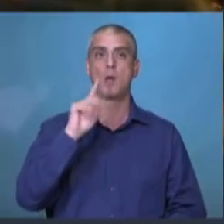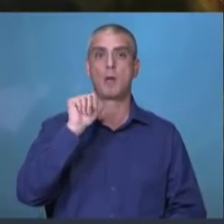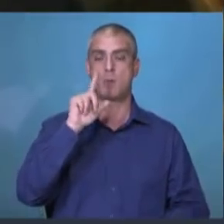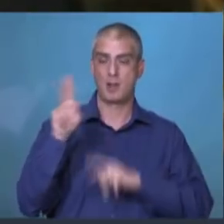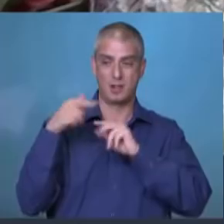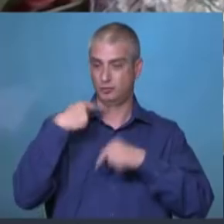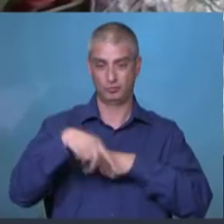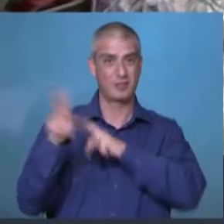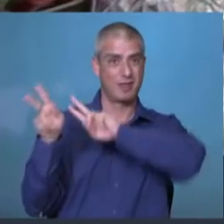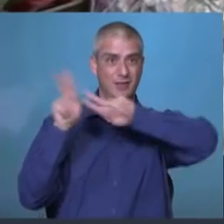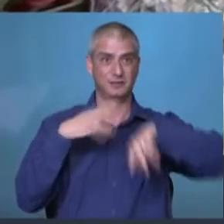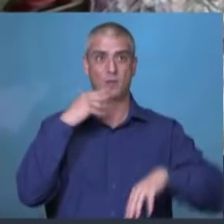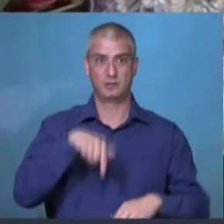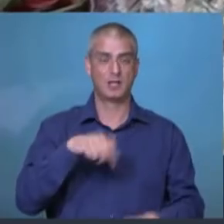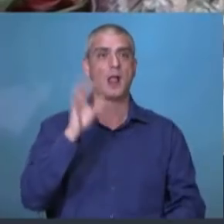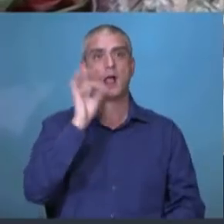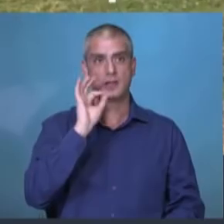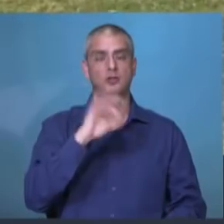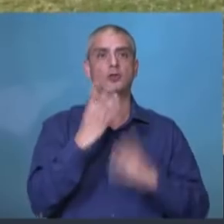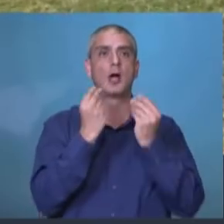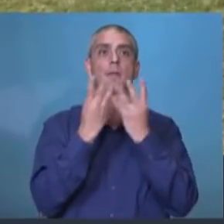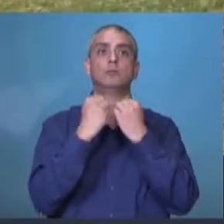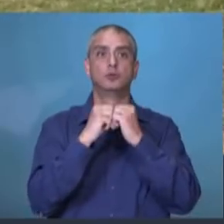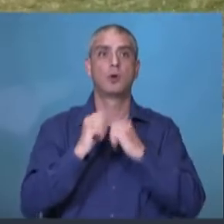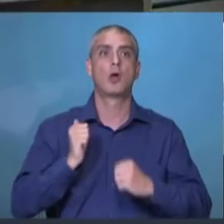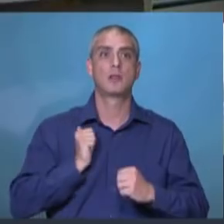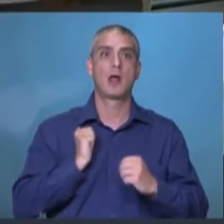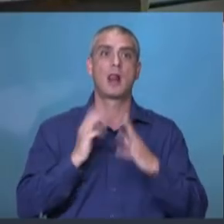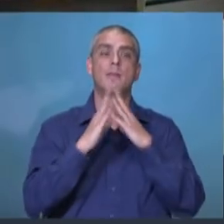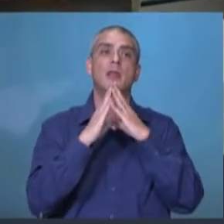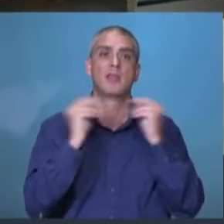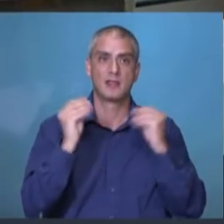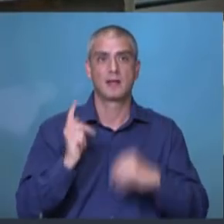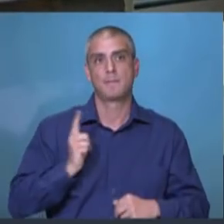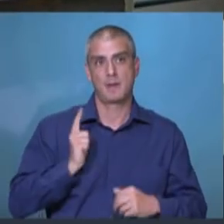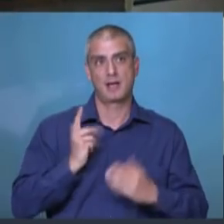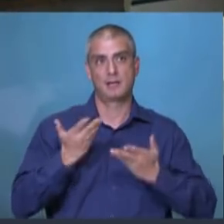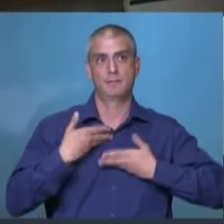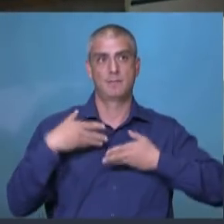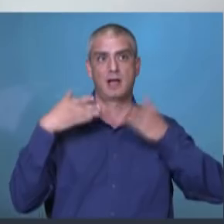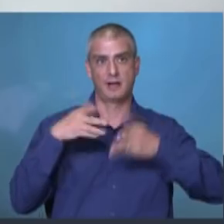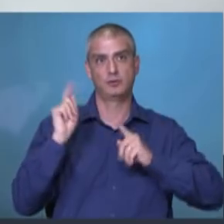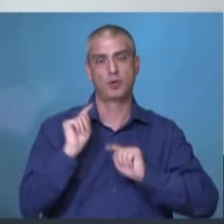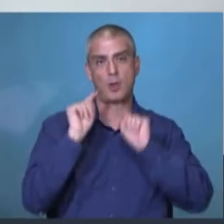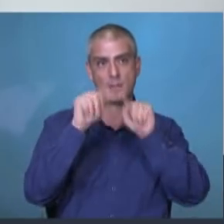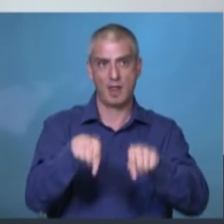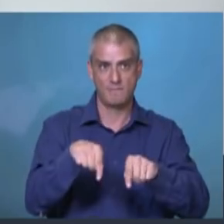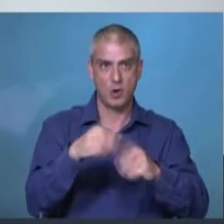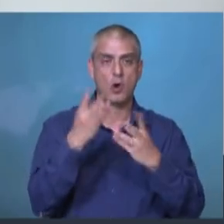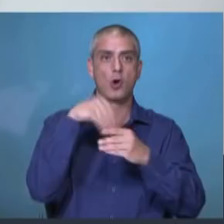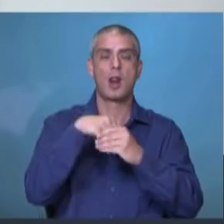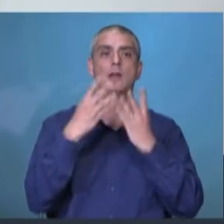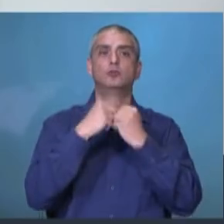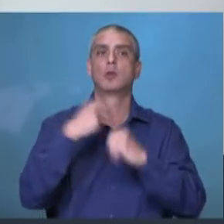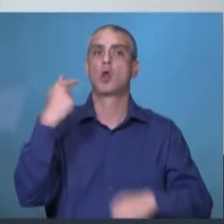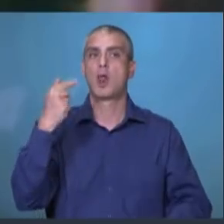השנה לישראל, עדיין יש לו מעט משפחות של חיילים נהדרים שמחכות לקבר אליו יוכלו לעלות, בהם משפחות גולדין